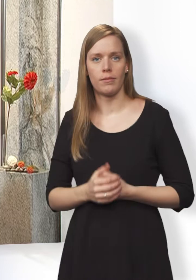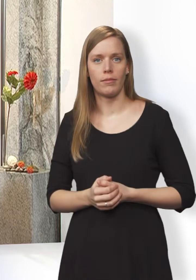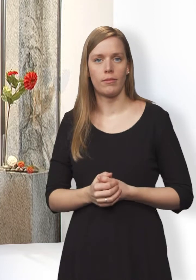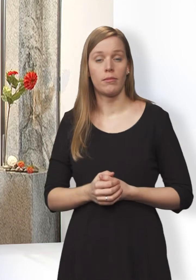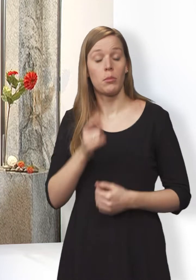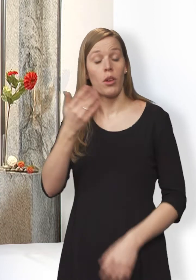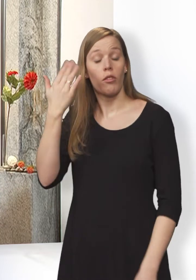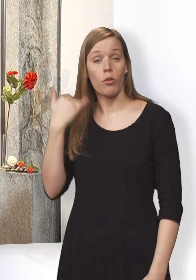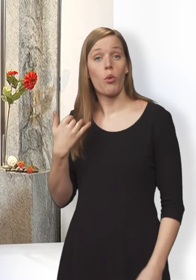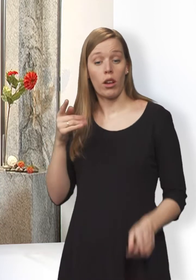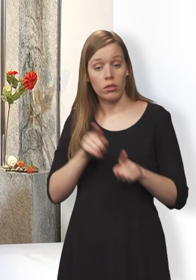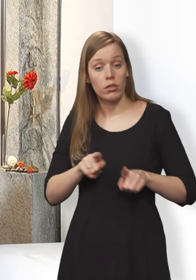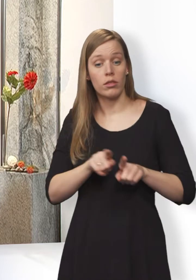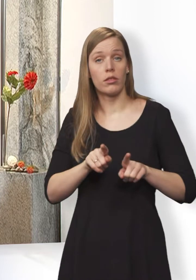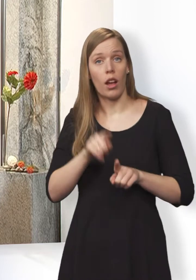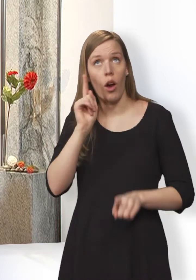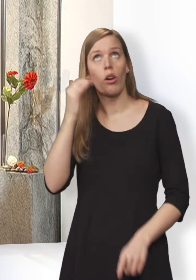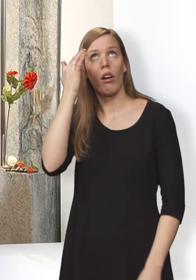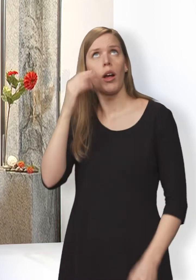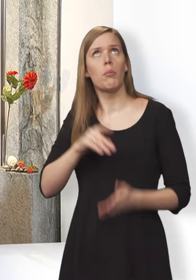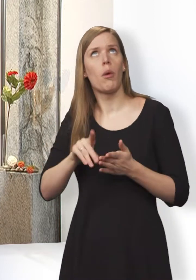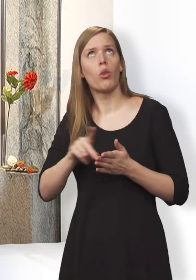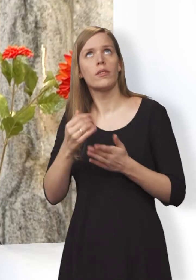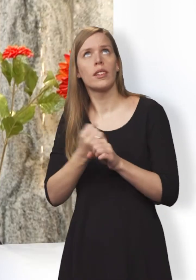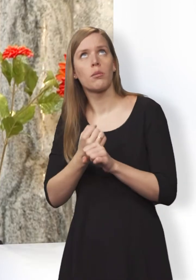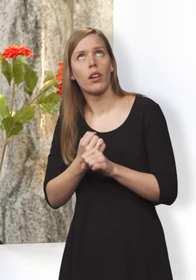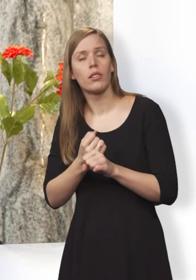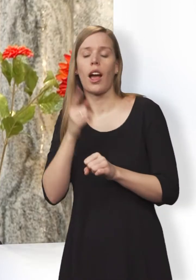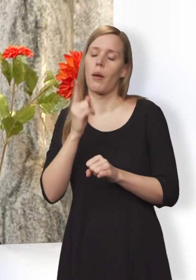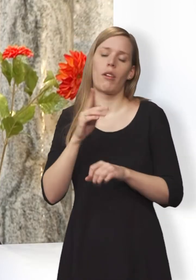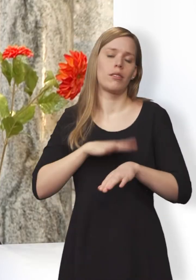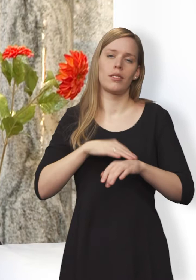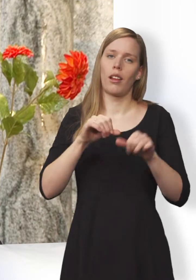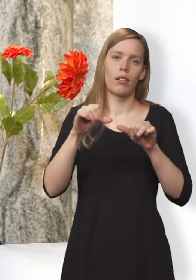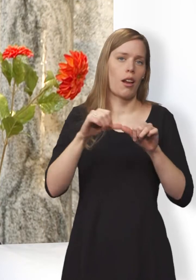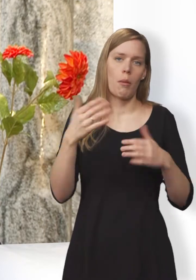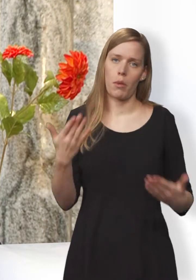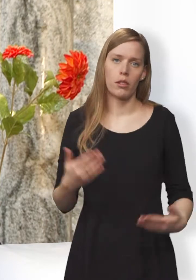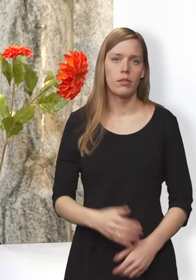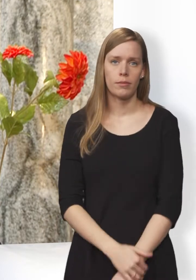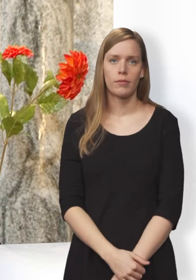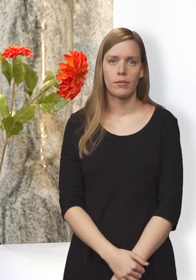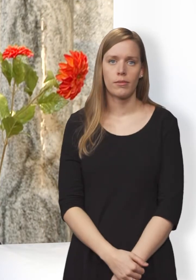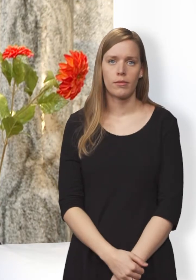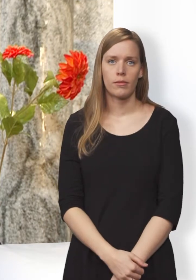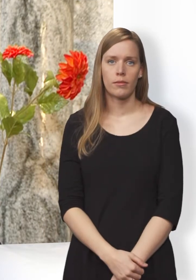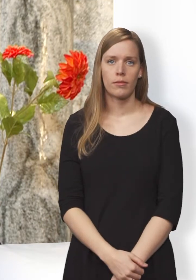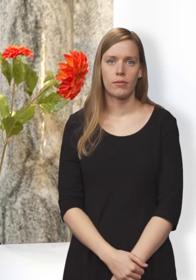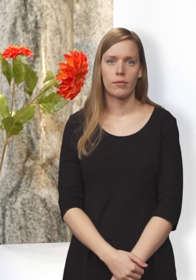er war zwar immer darauf bedacht aber die zeit hat es nicht zugelassen